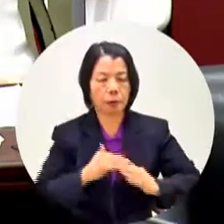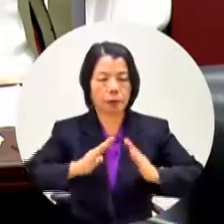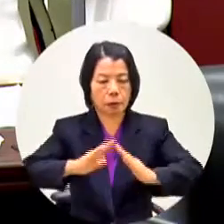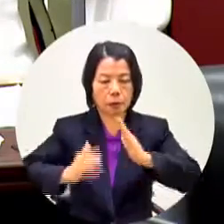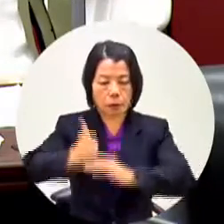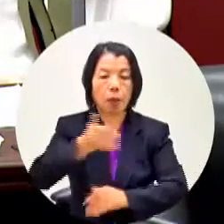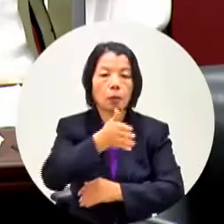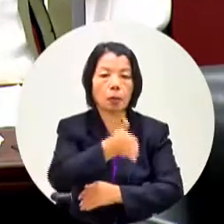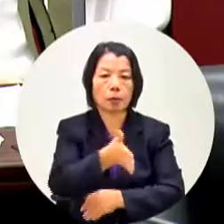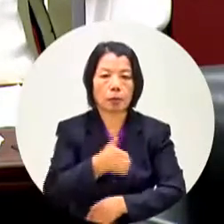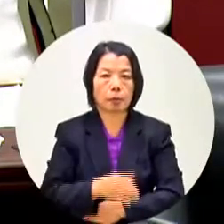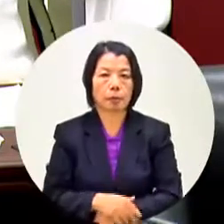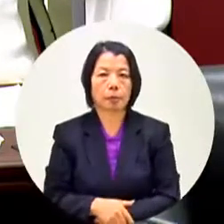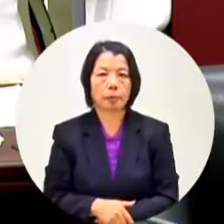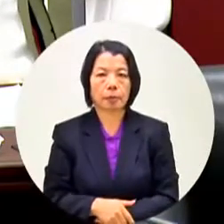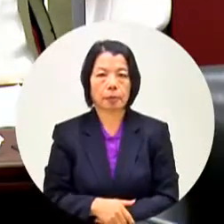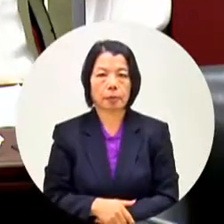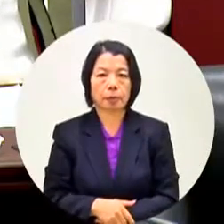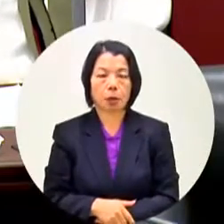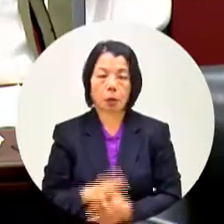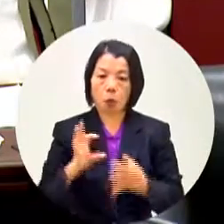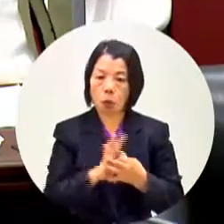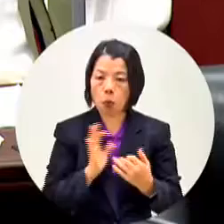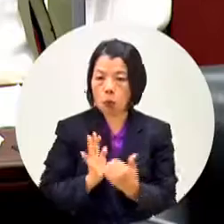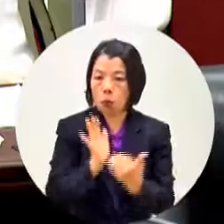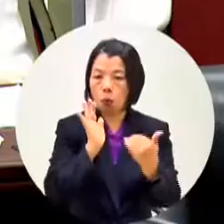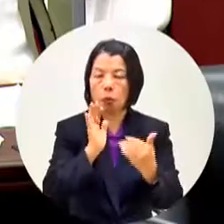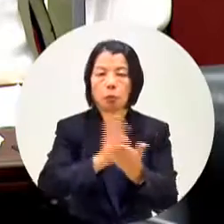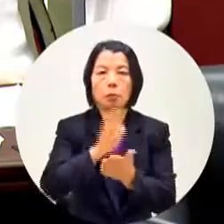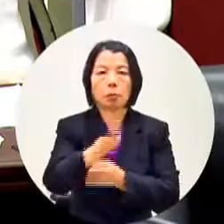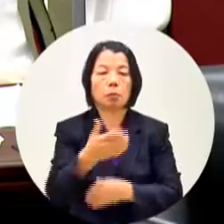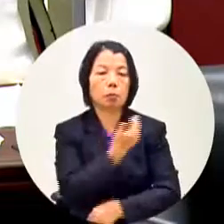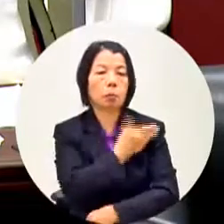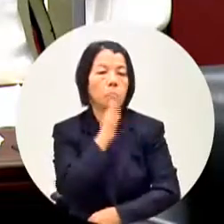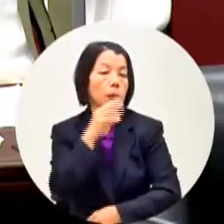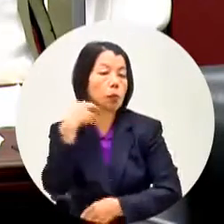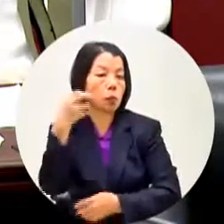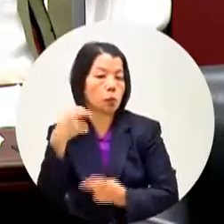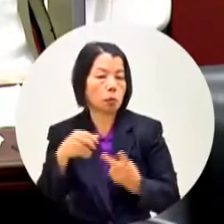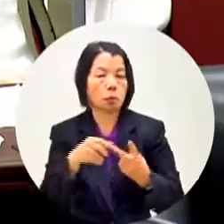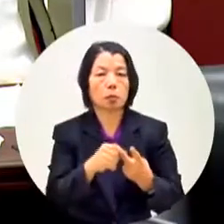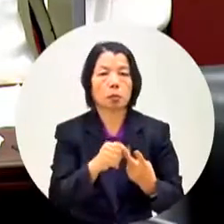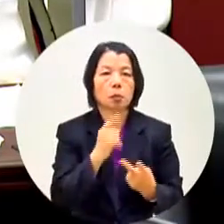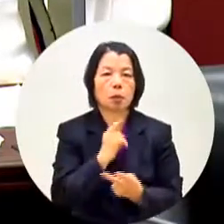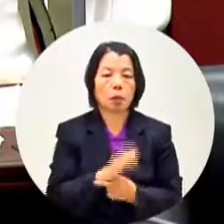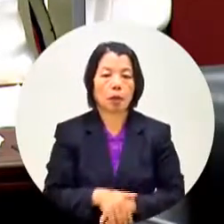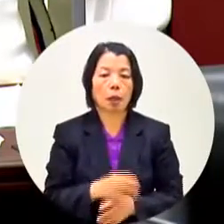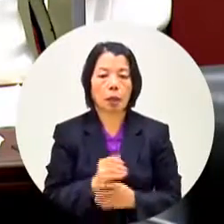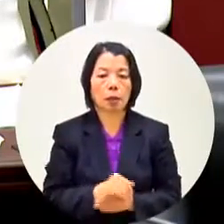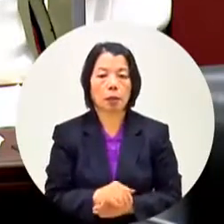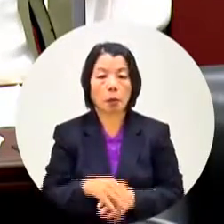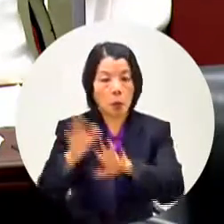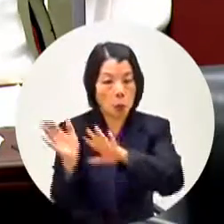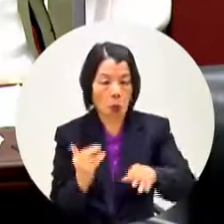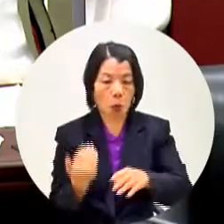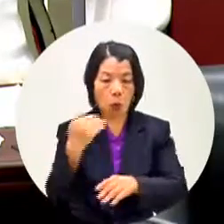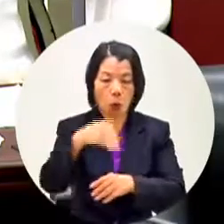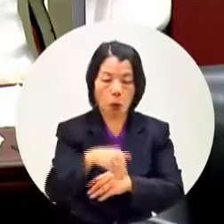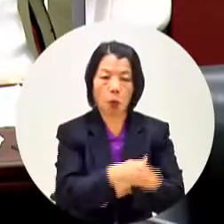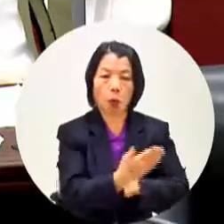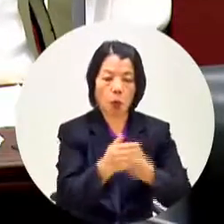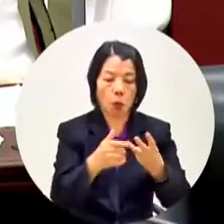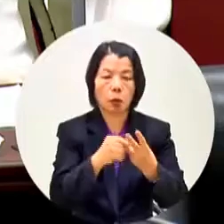盛产期的时候，我们有更多专业应应的一个对策。那我想在这边想要就教我们市